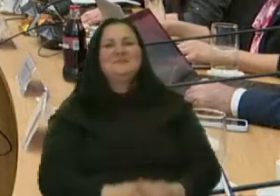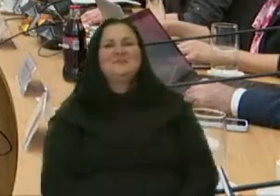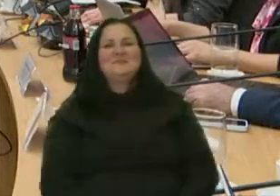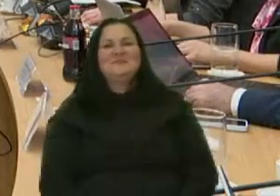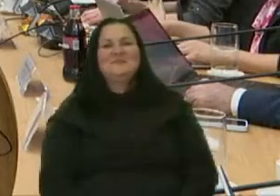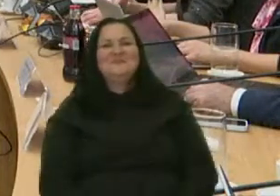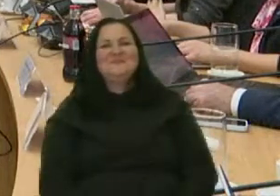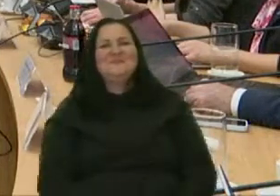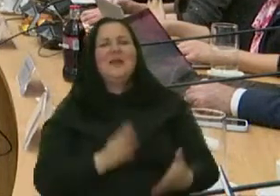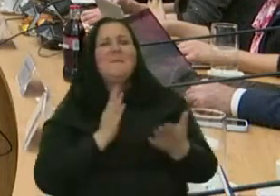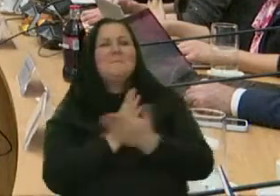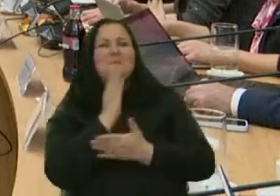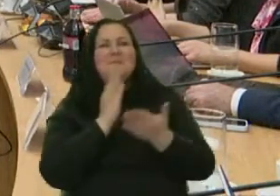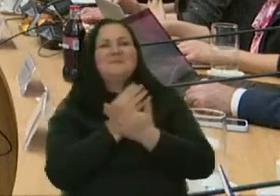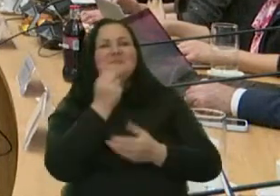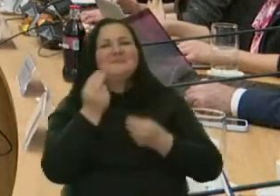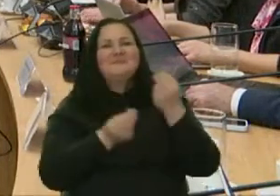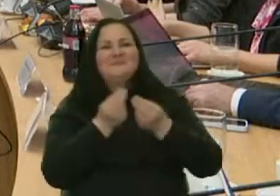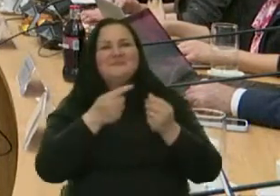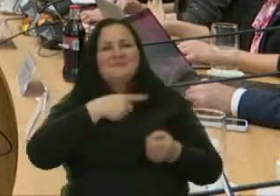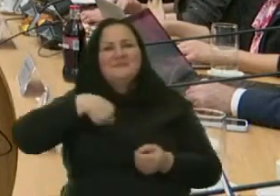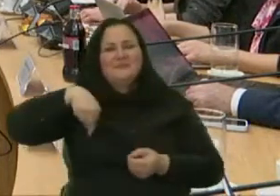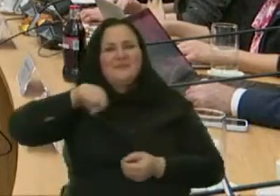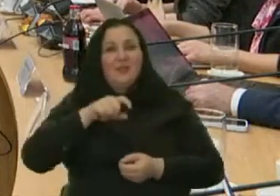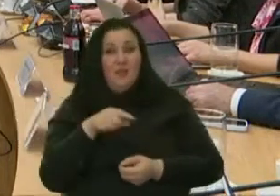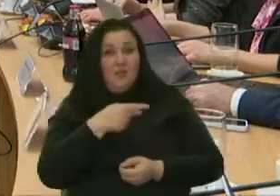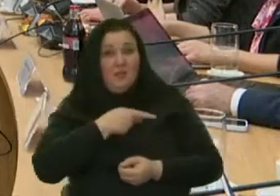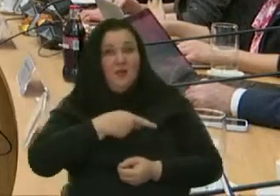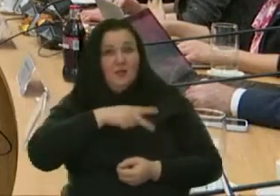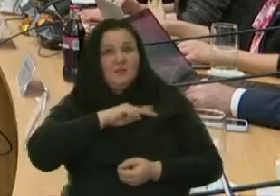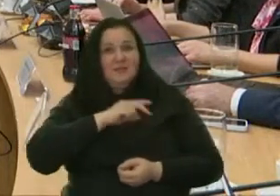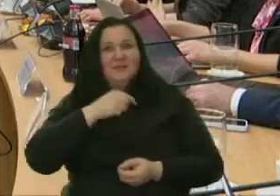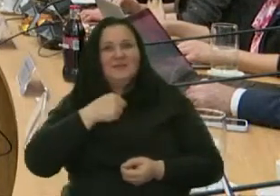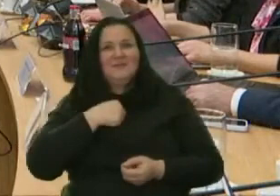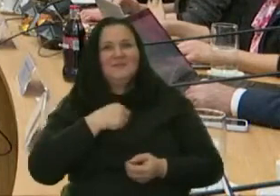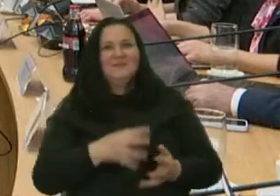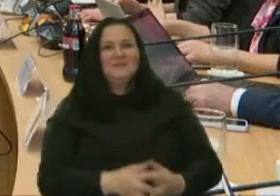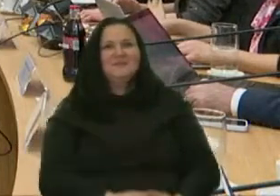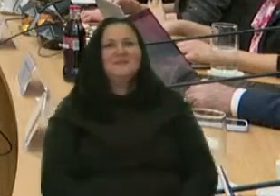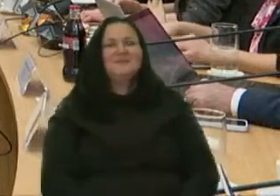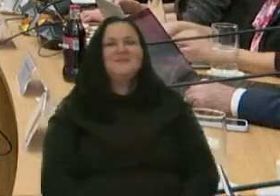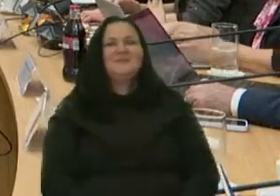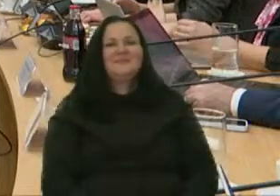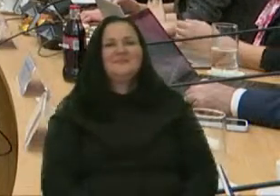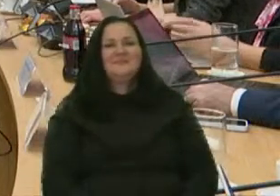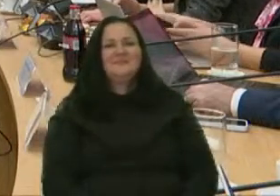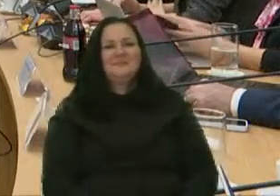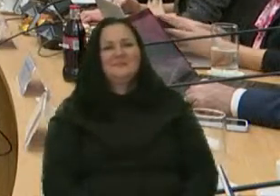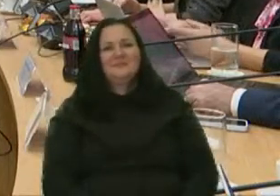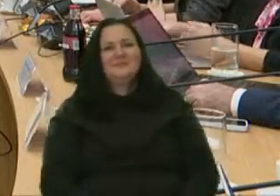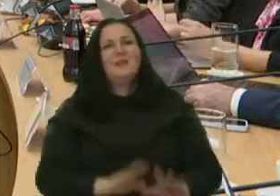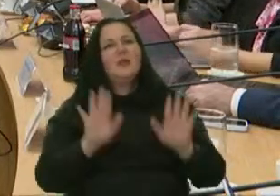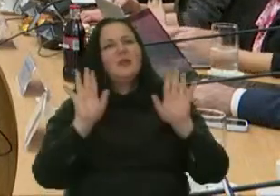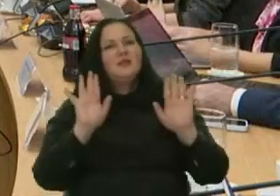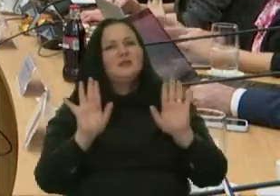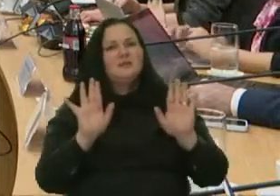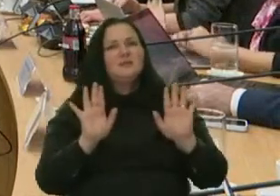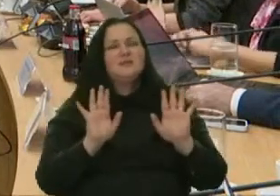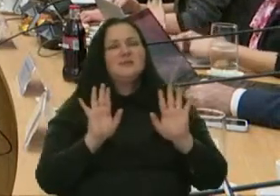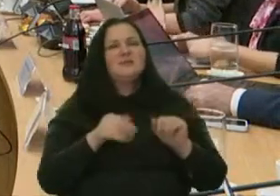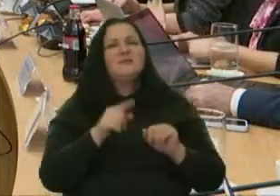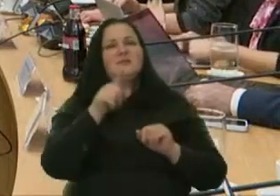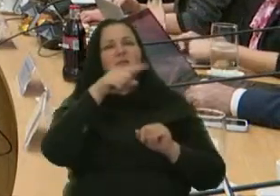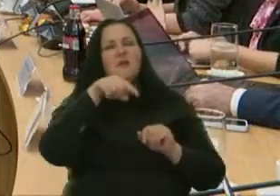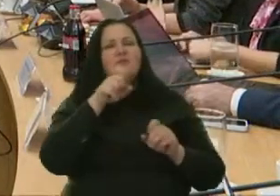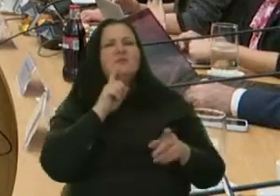luați Așa la mișto tot timpul ăsta i rolul nostru în consiliul local cră dumneavoastră nu meritați să purtați un dialog cu mine lăsați că aveți dumneavoastră